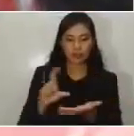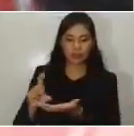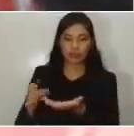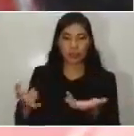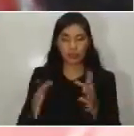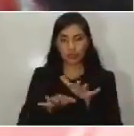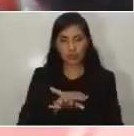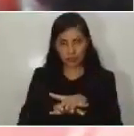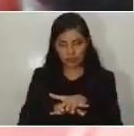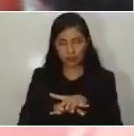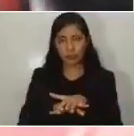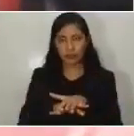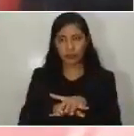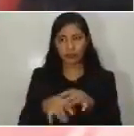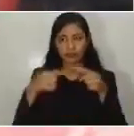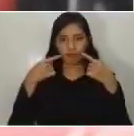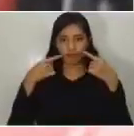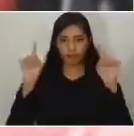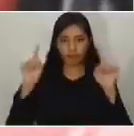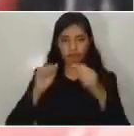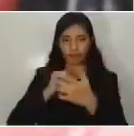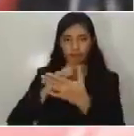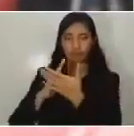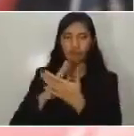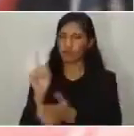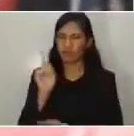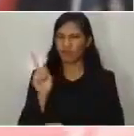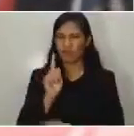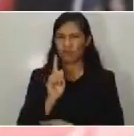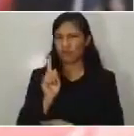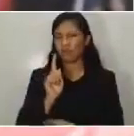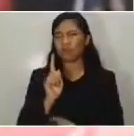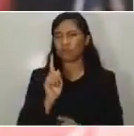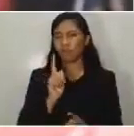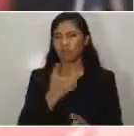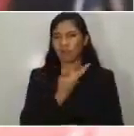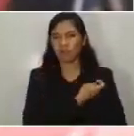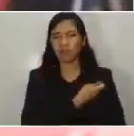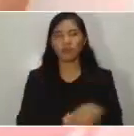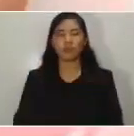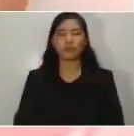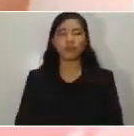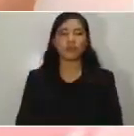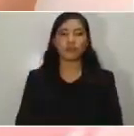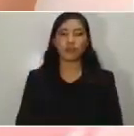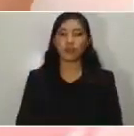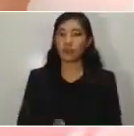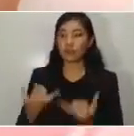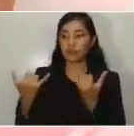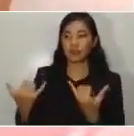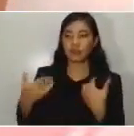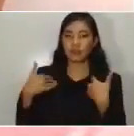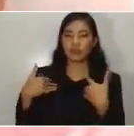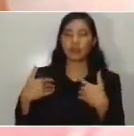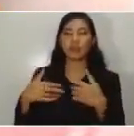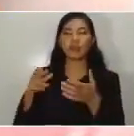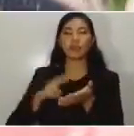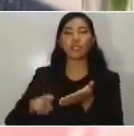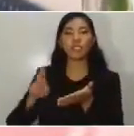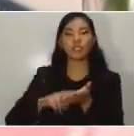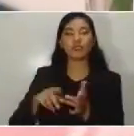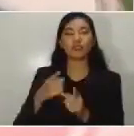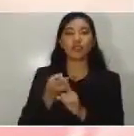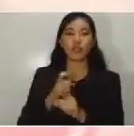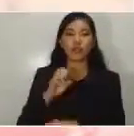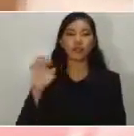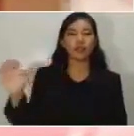injection. Dito naman po sa atin, aaralin din po ng Department of Science and Technology yung pag-mix and match. Yun naman pong mga bakuna na